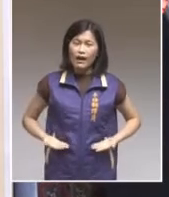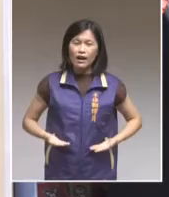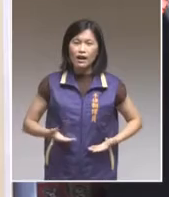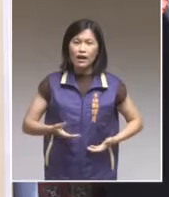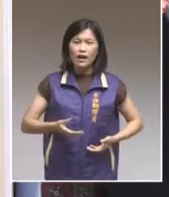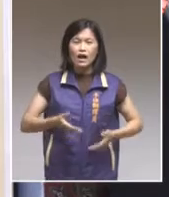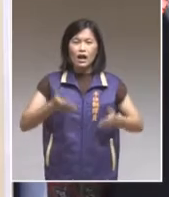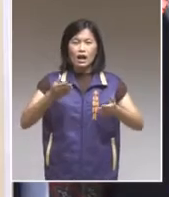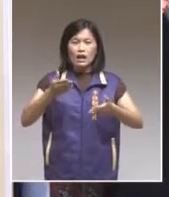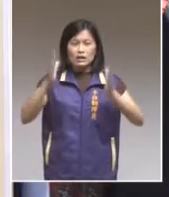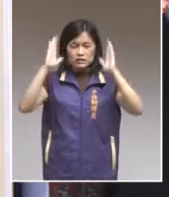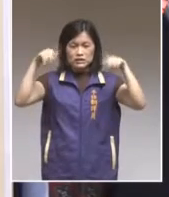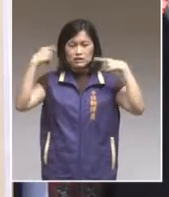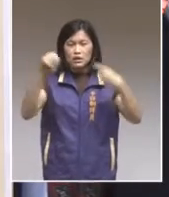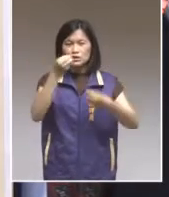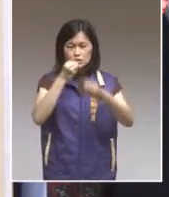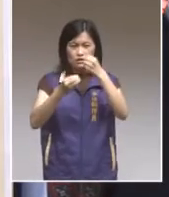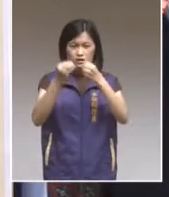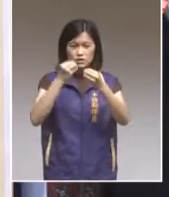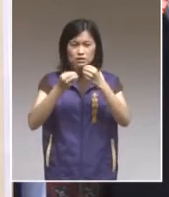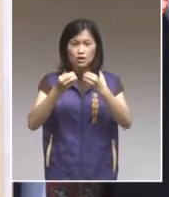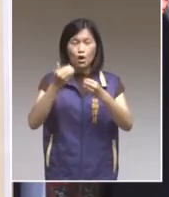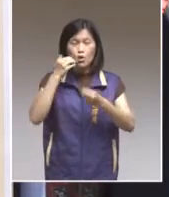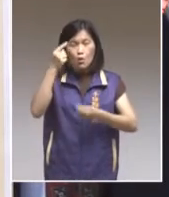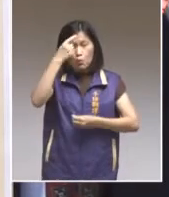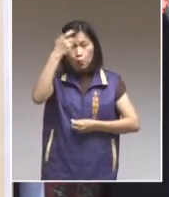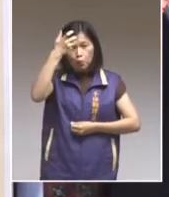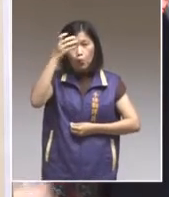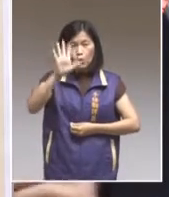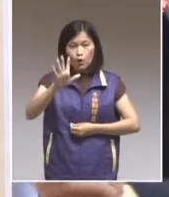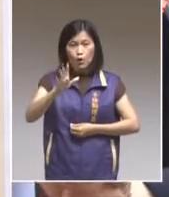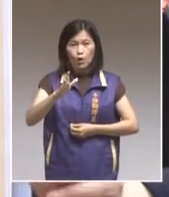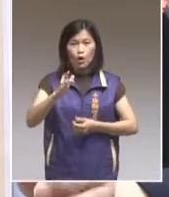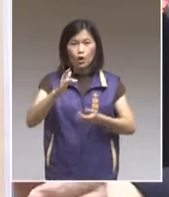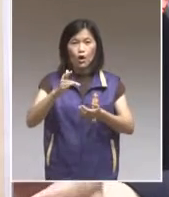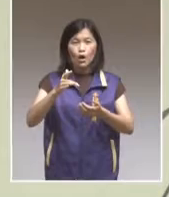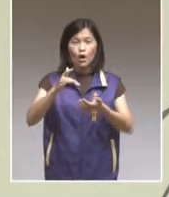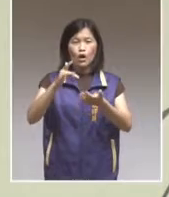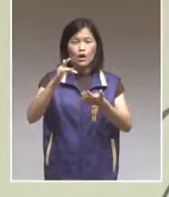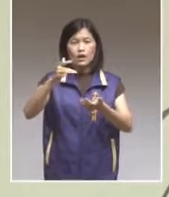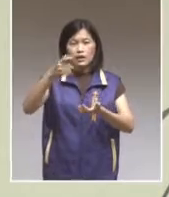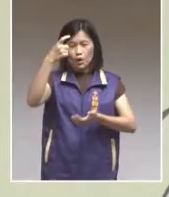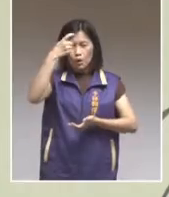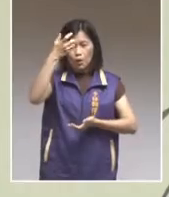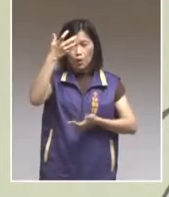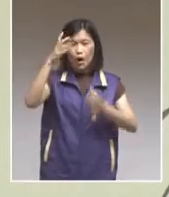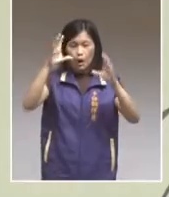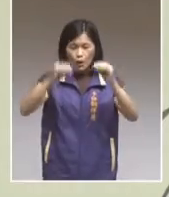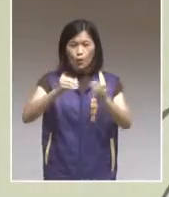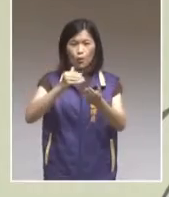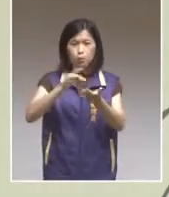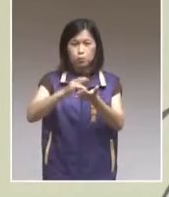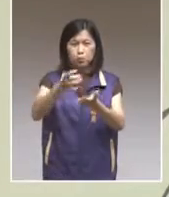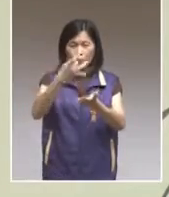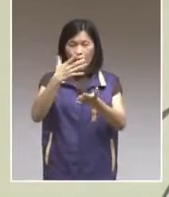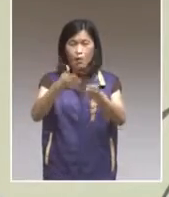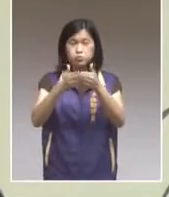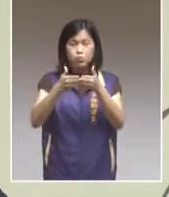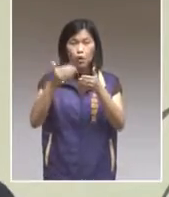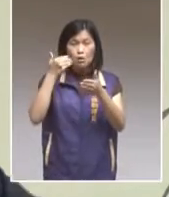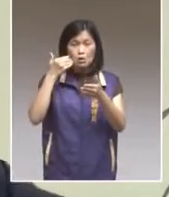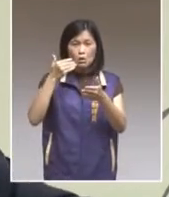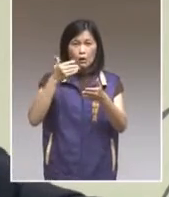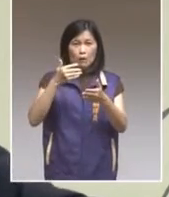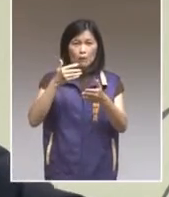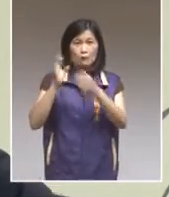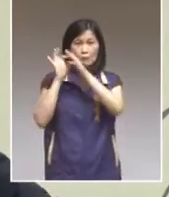饮食。那如果稍微有发烧，要服用退烧药。症状如果持续没有改善，要赶快寻求